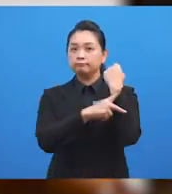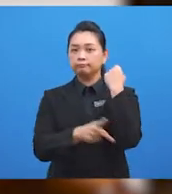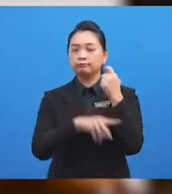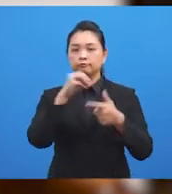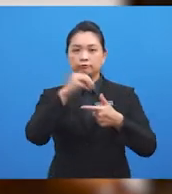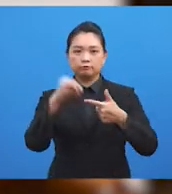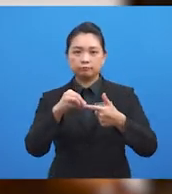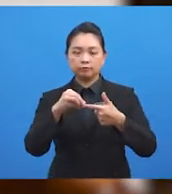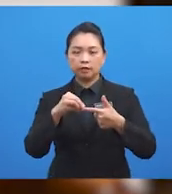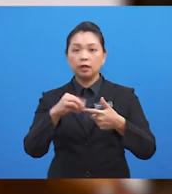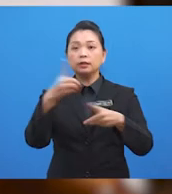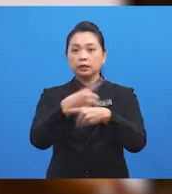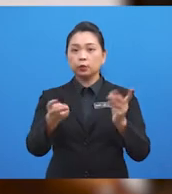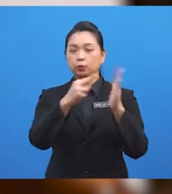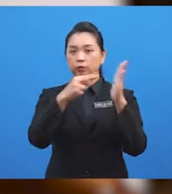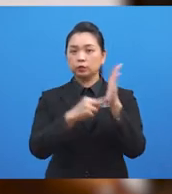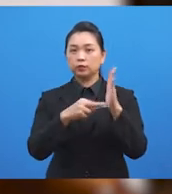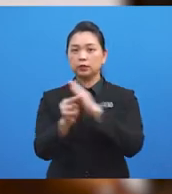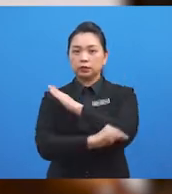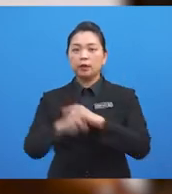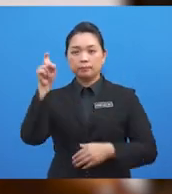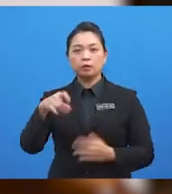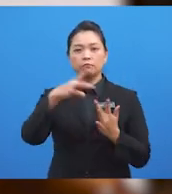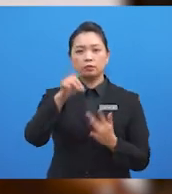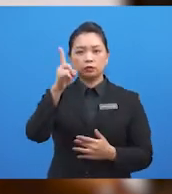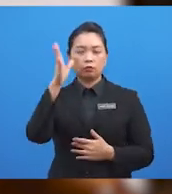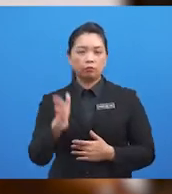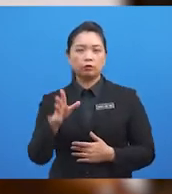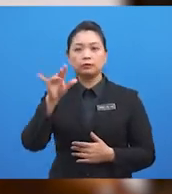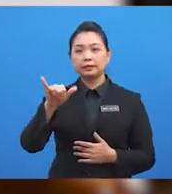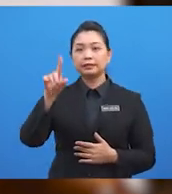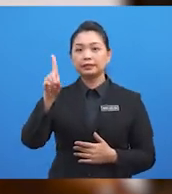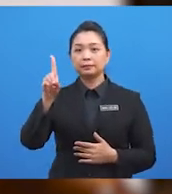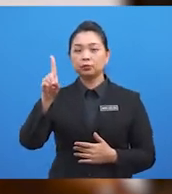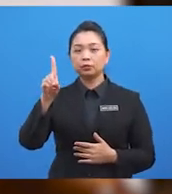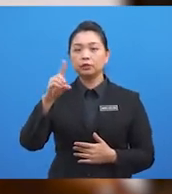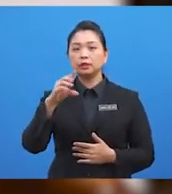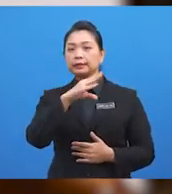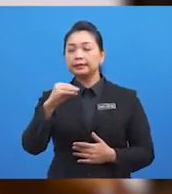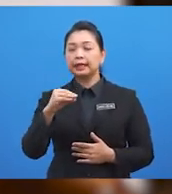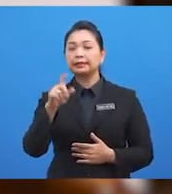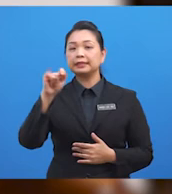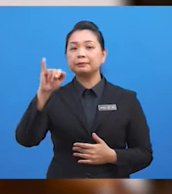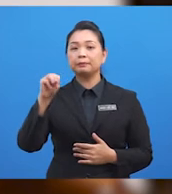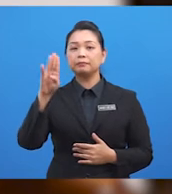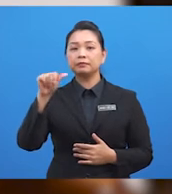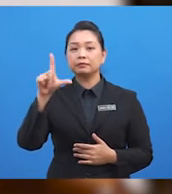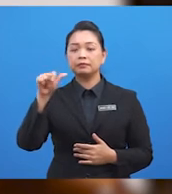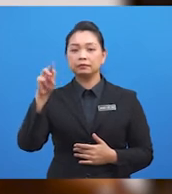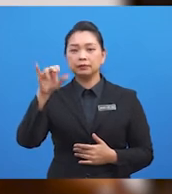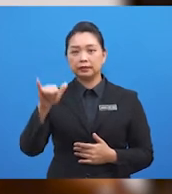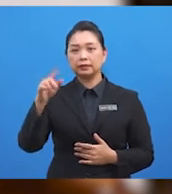Parlimen dan Dewan Undangan Negeri perlulah memilih seorang yang dipertua dan timbalan yang